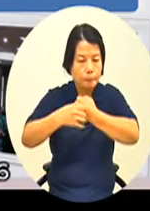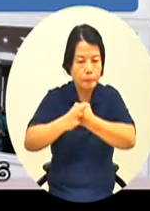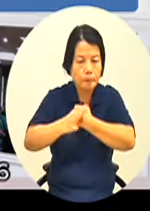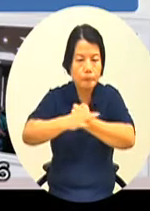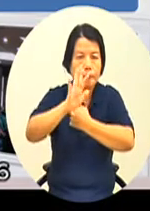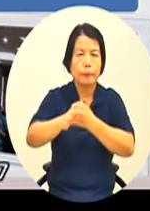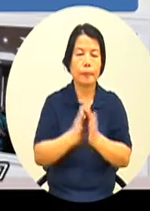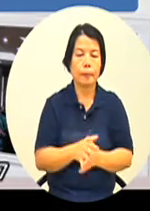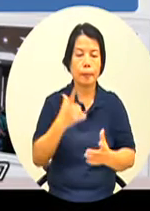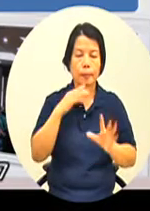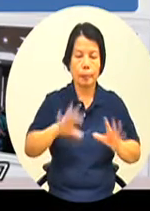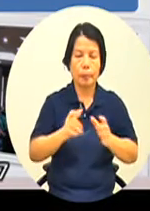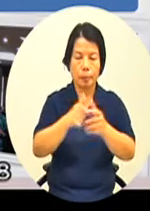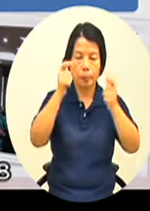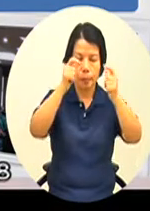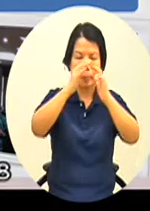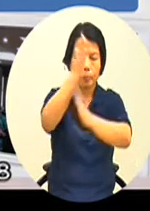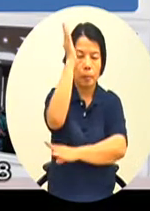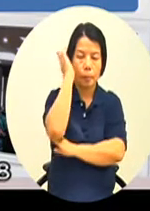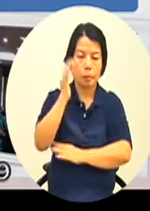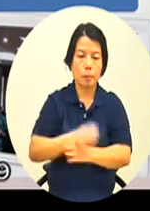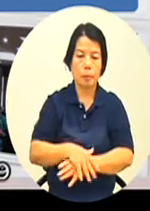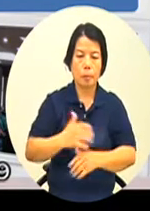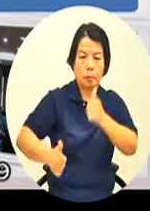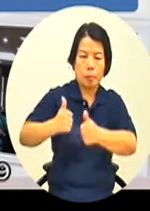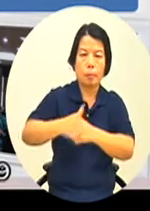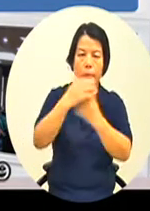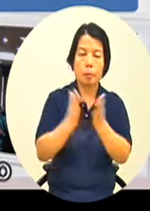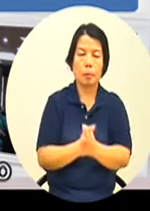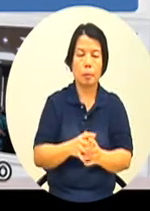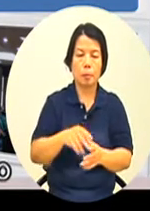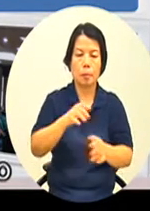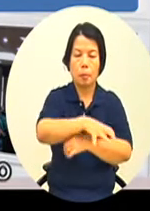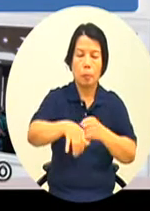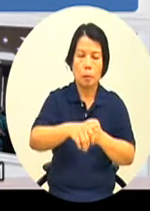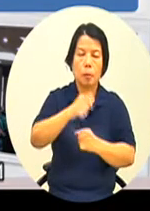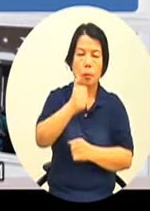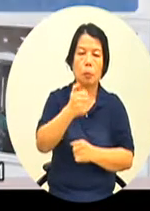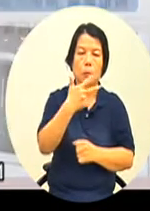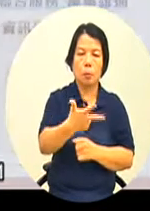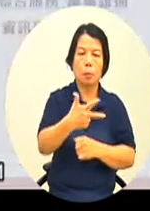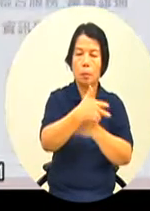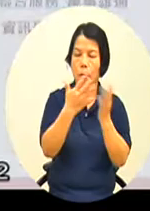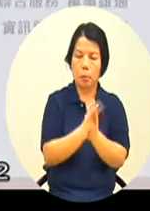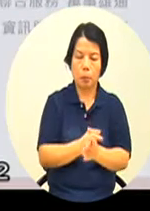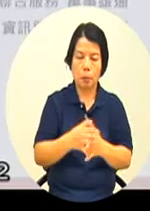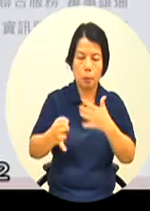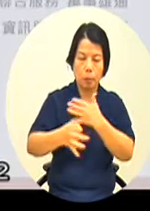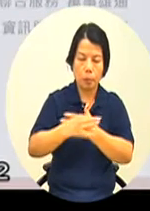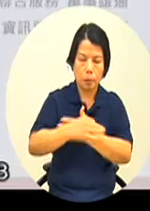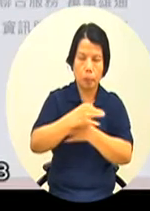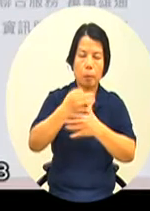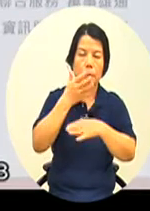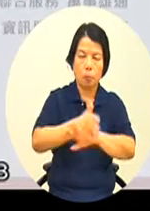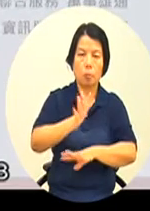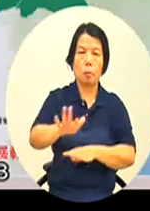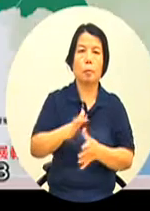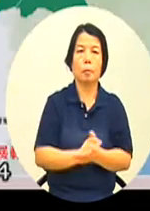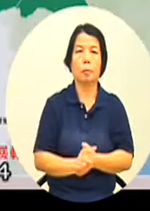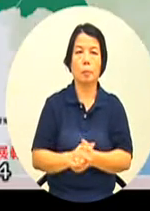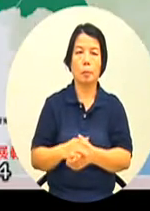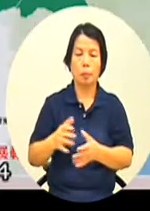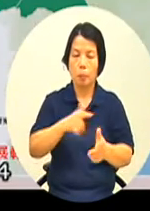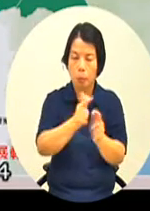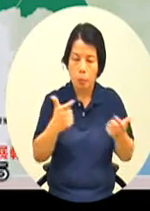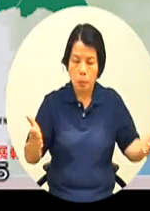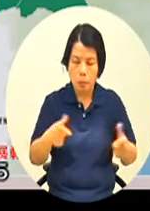府一级机关及区公所一共有57个机关受测。第二部分是综合计划，主要